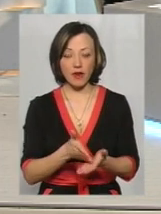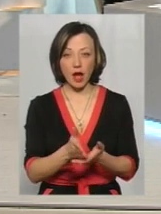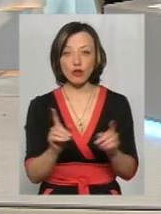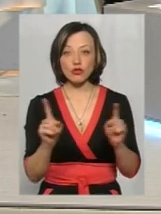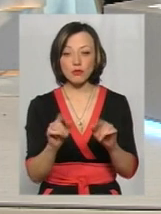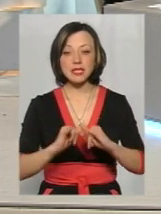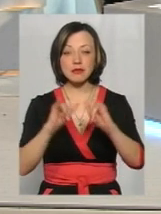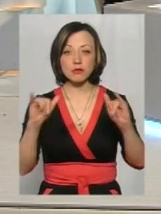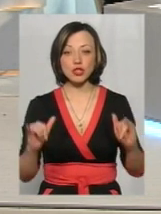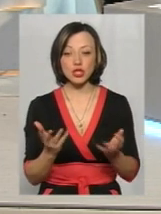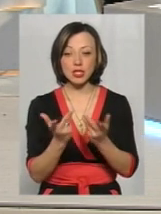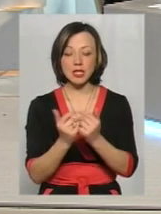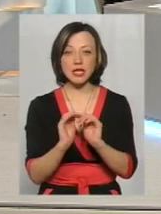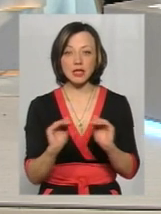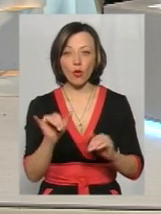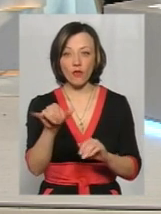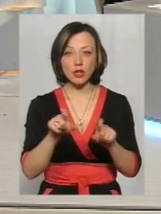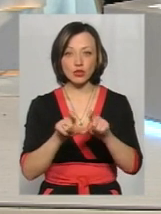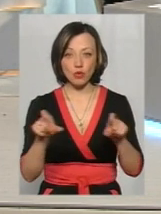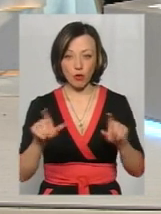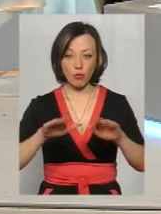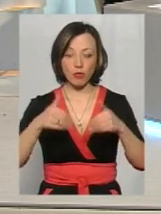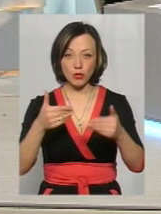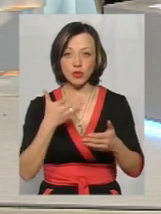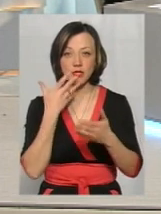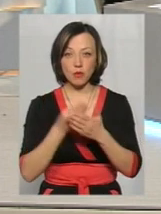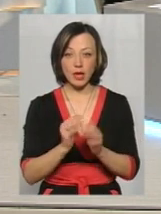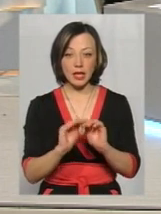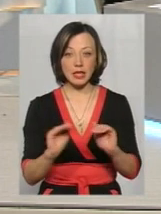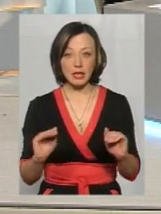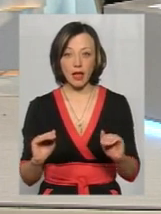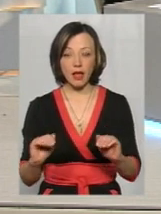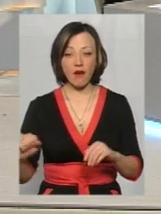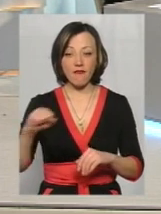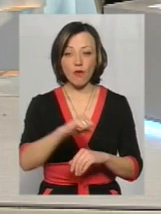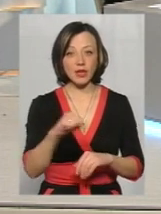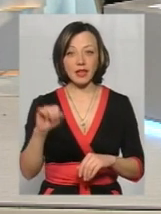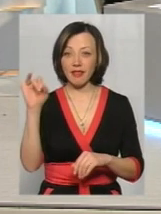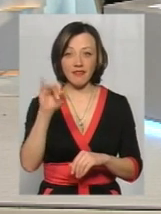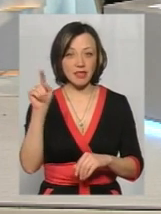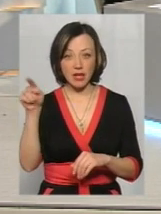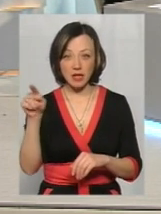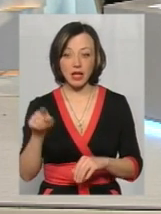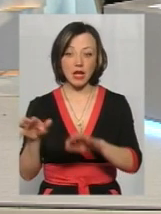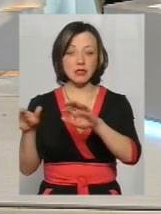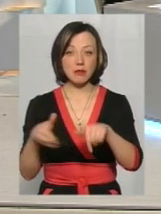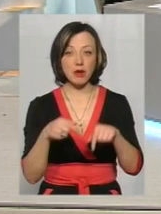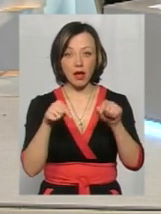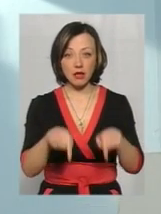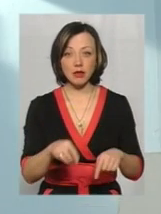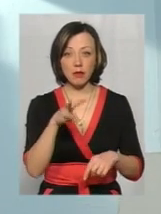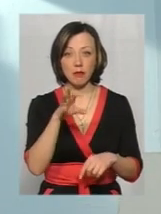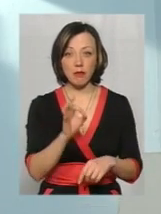того, щоб збільшити чисельність учнів у вашій школі, я вам пропоную своїх дітей водити в школи не в Ізяслав, а забрати їх з собою